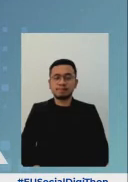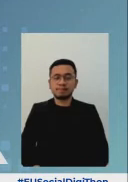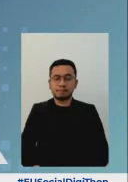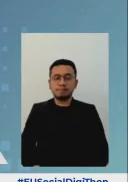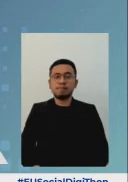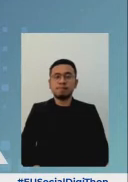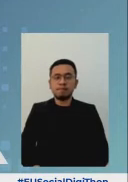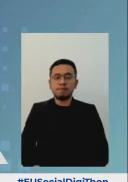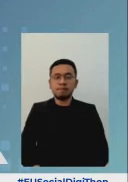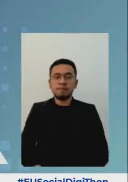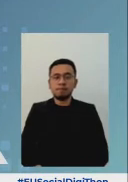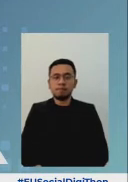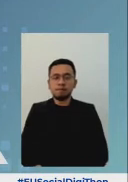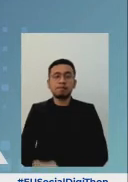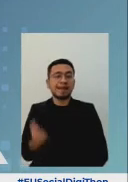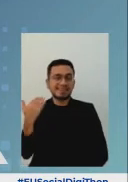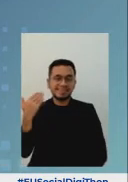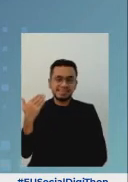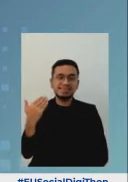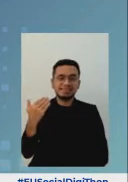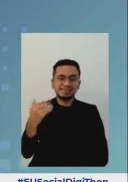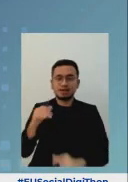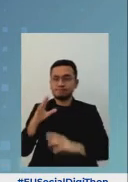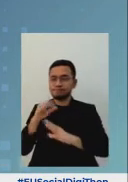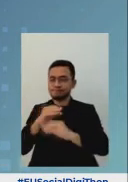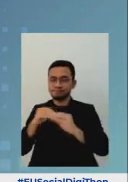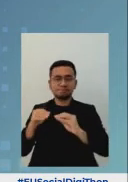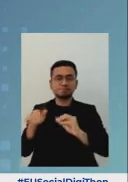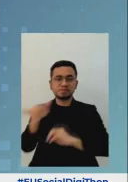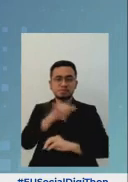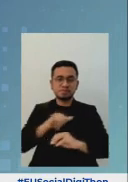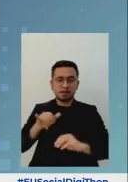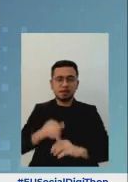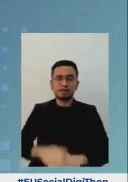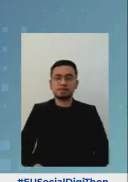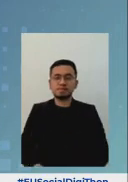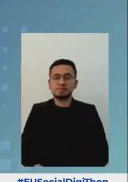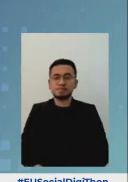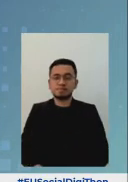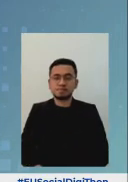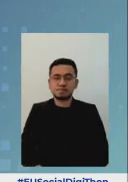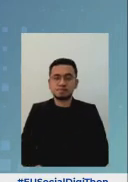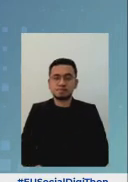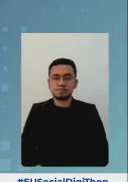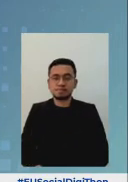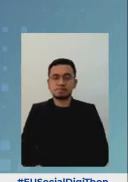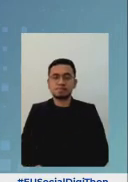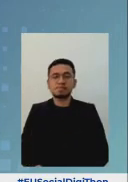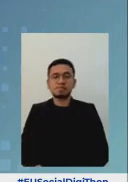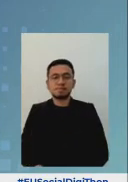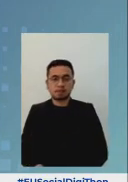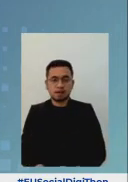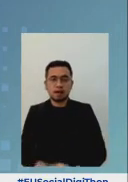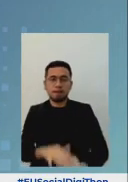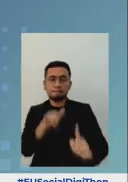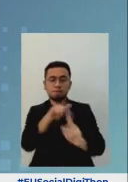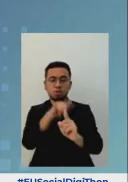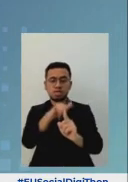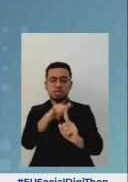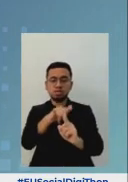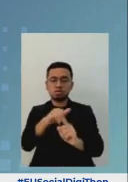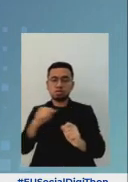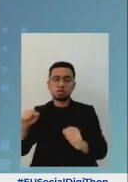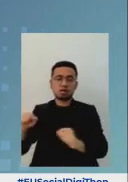sama-sama diskusi ya. Cyberbullying itu ternyata banyakkan dampak negatifnya nih, ya